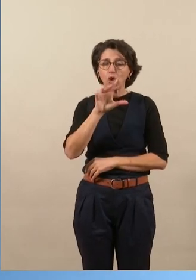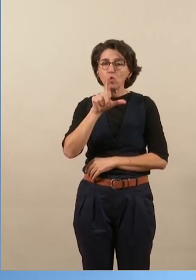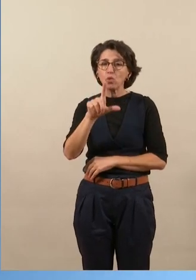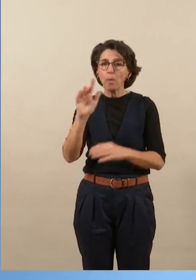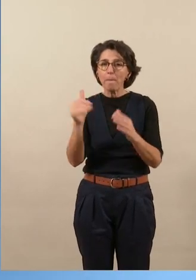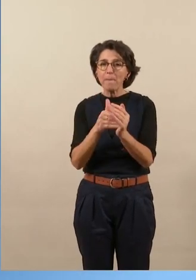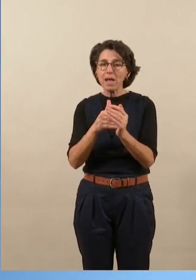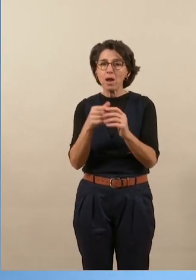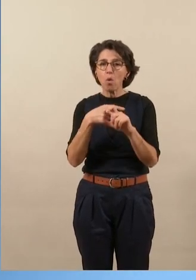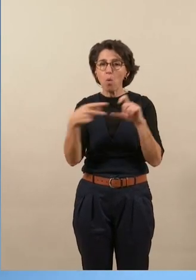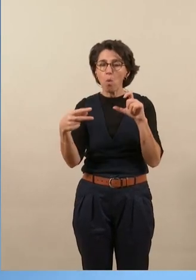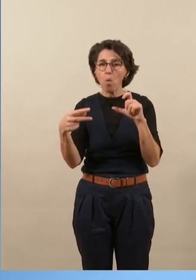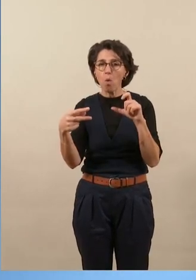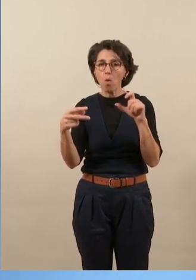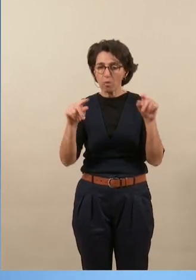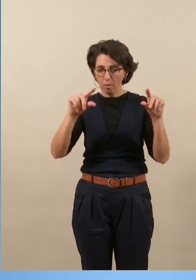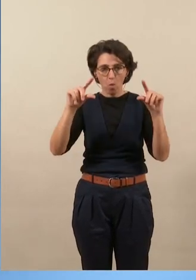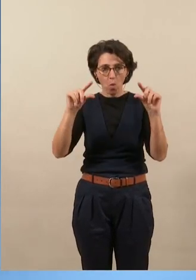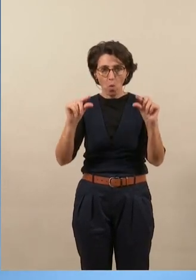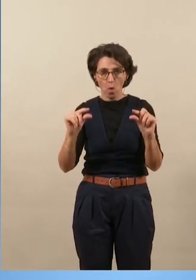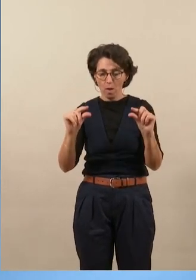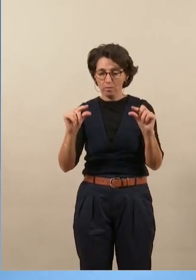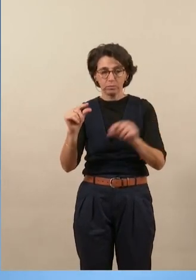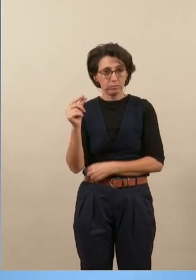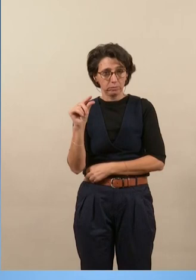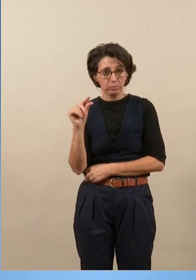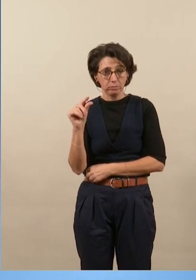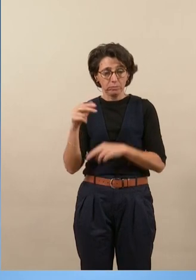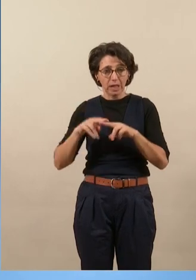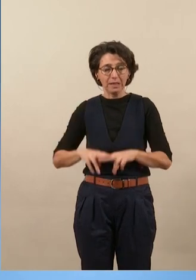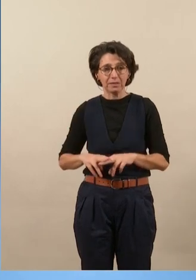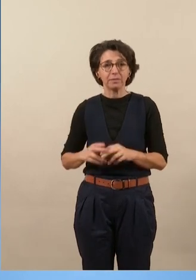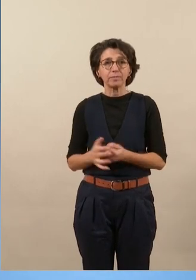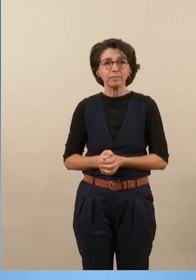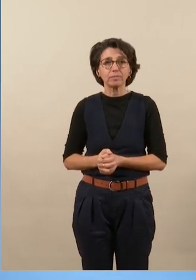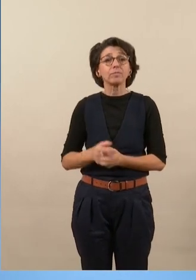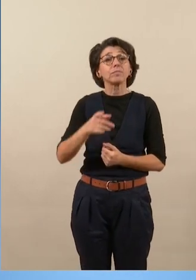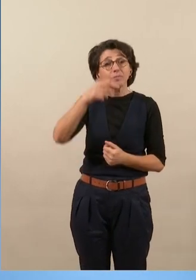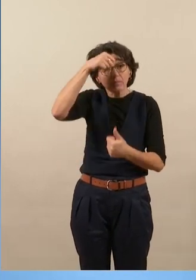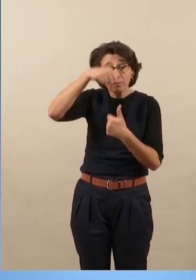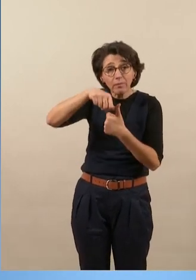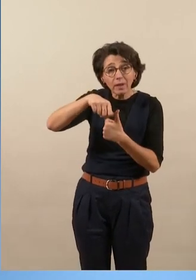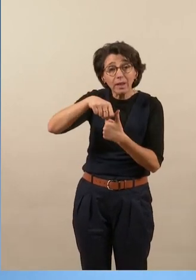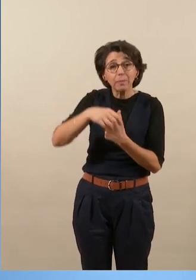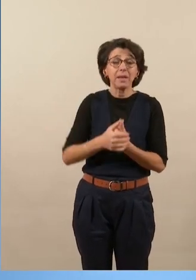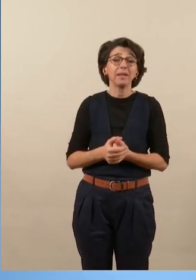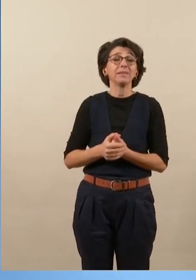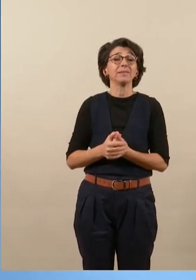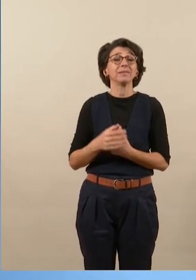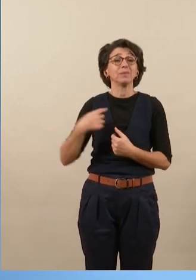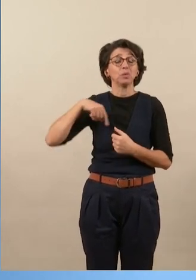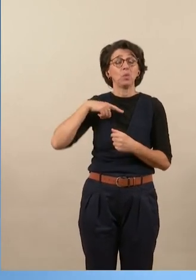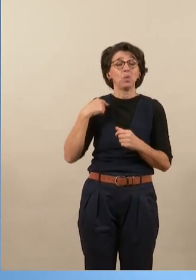serait pas dépensé souvenez souvenez-vous on avait d'ailleurs alerté sur le sur son non recours au droit